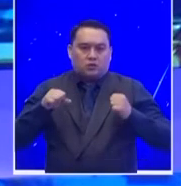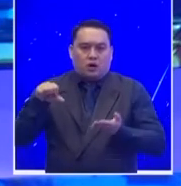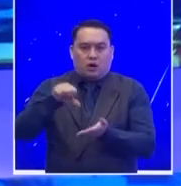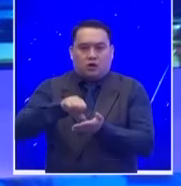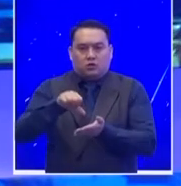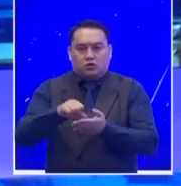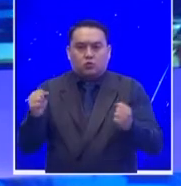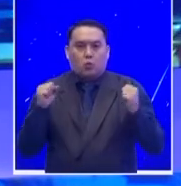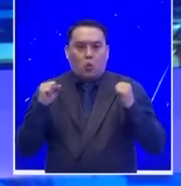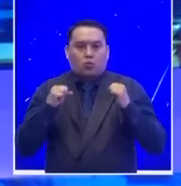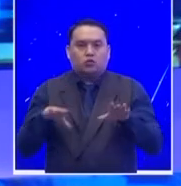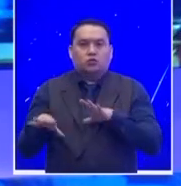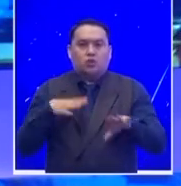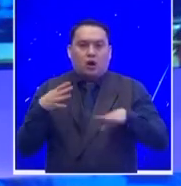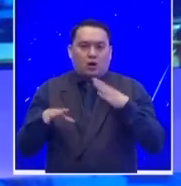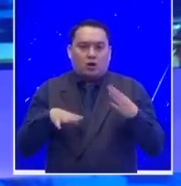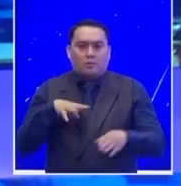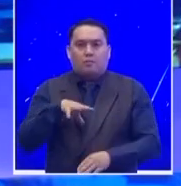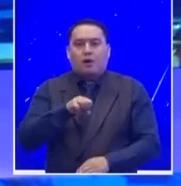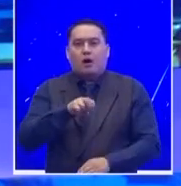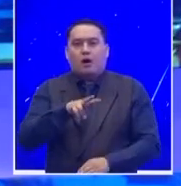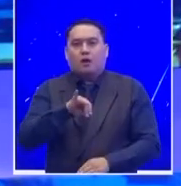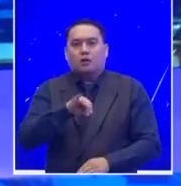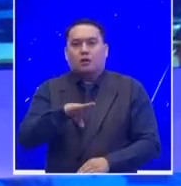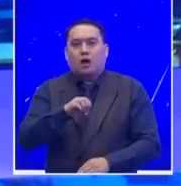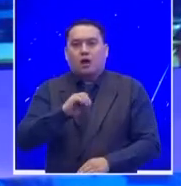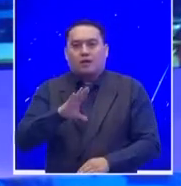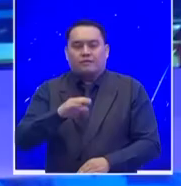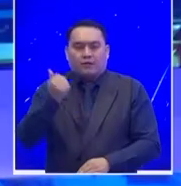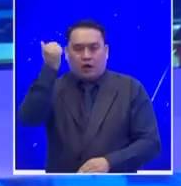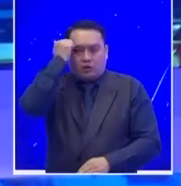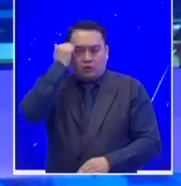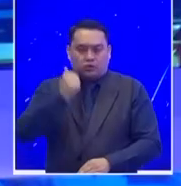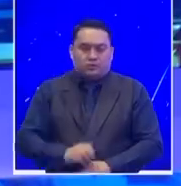қатысты. Спорттық шара ағиға ақын Мұқағали Мақатаевты еске алуға арналды.